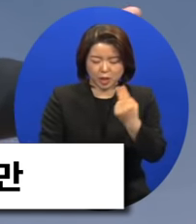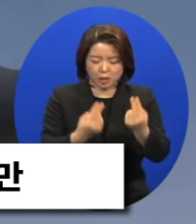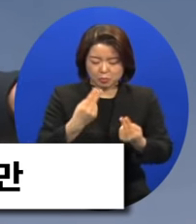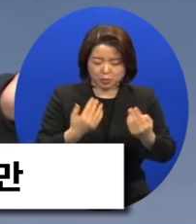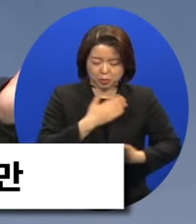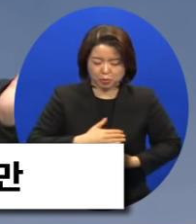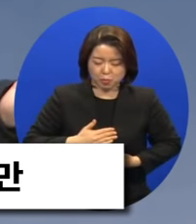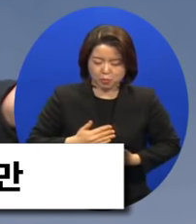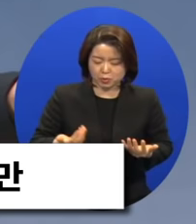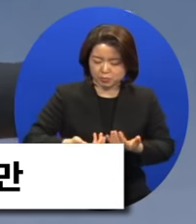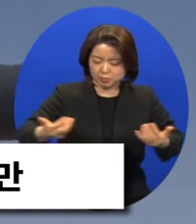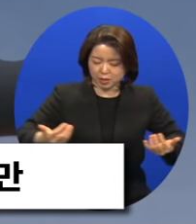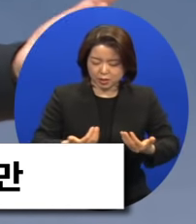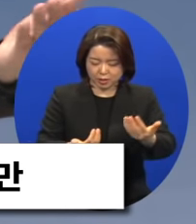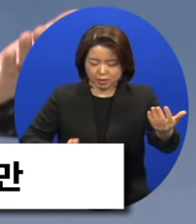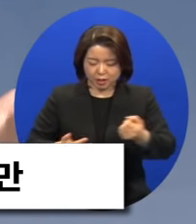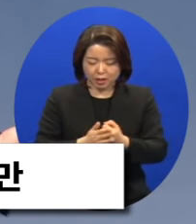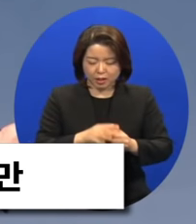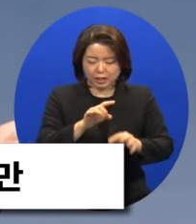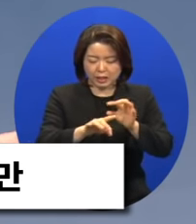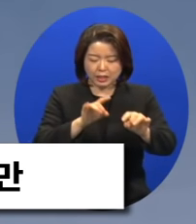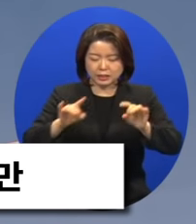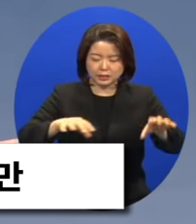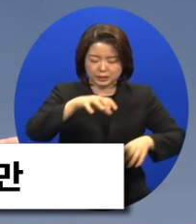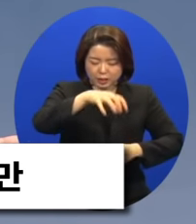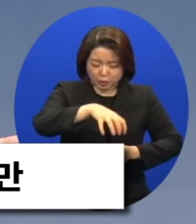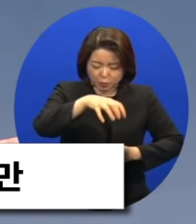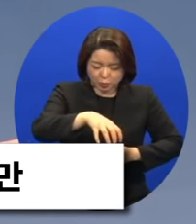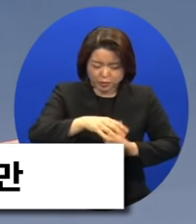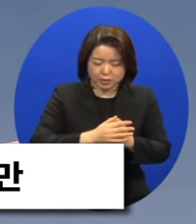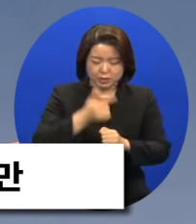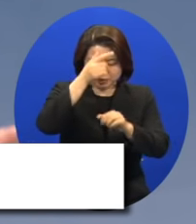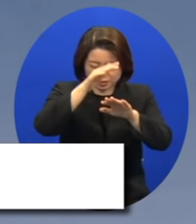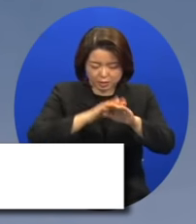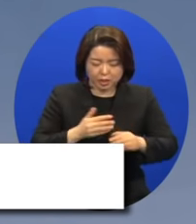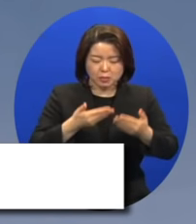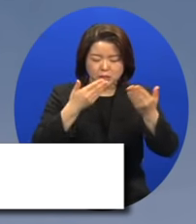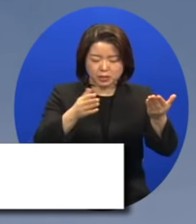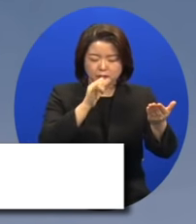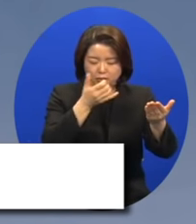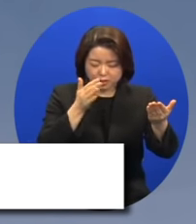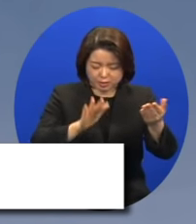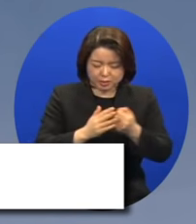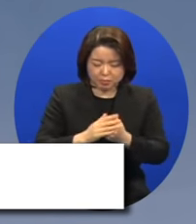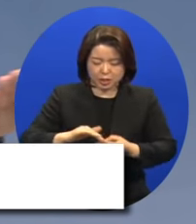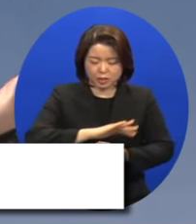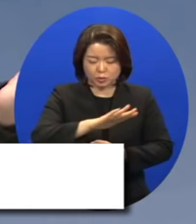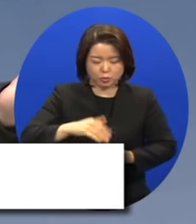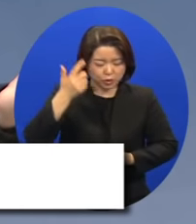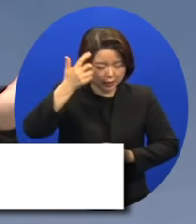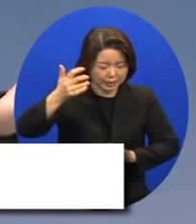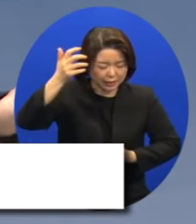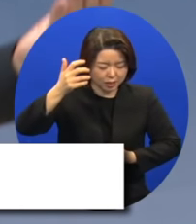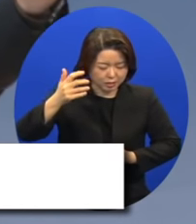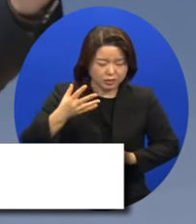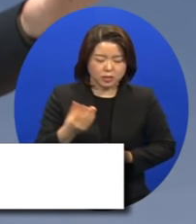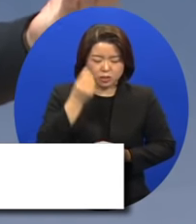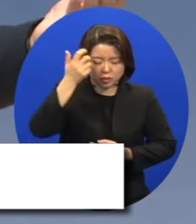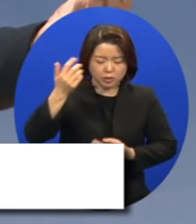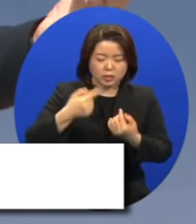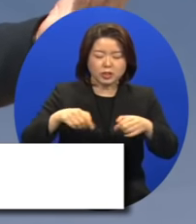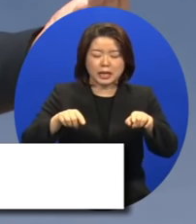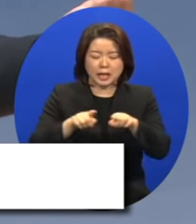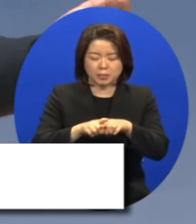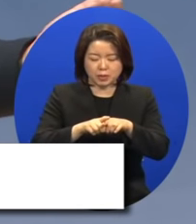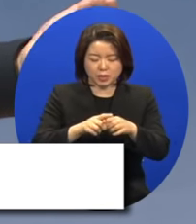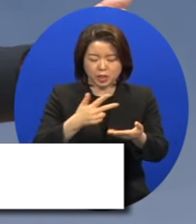비록 우리의육신은떨어져있었고 각자있는곳에서예배를드렸지만,우리의 영혼은성령님과함께주님앞에서함께예배드렸다고믿습니다